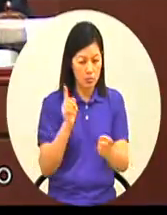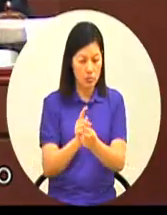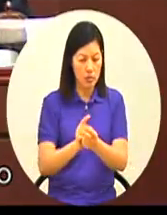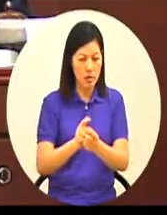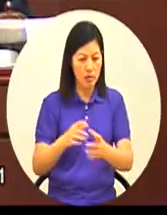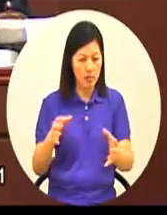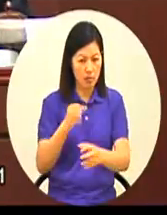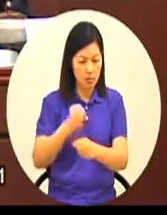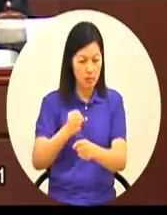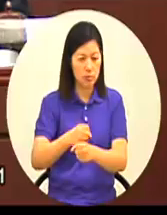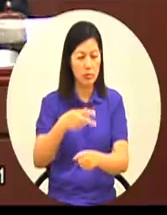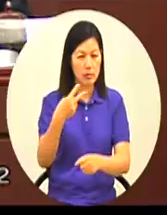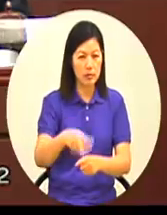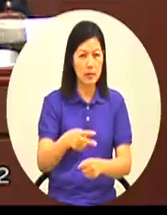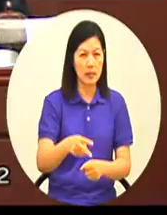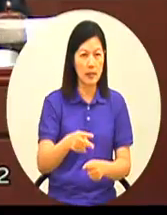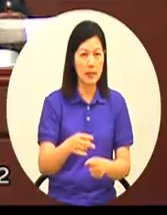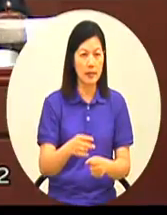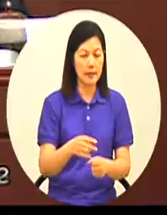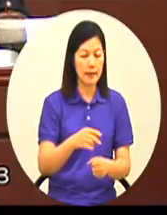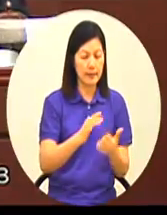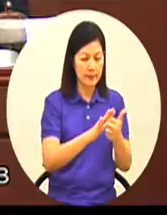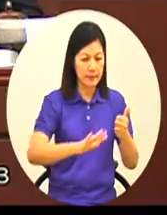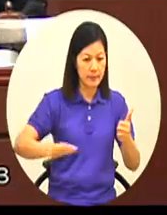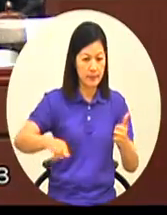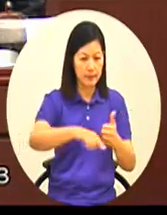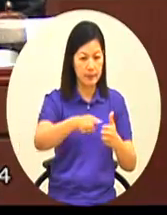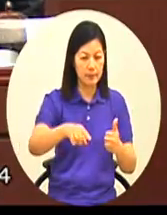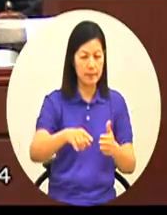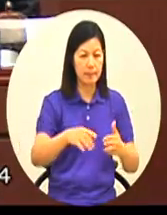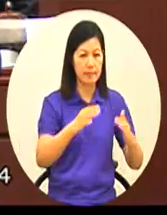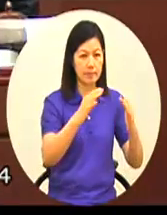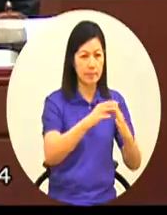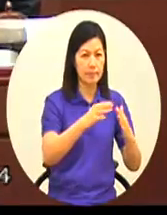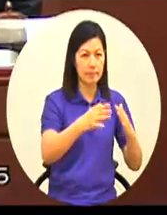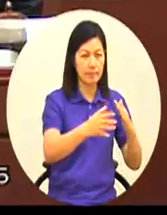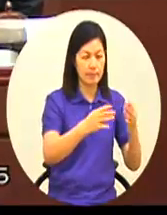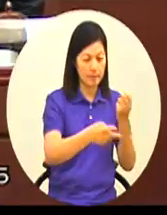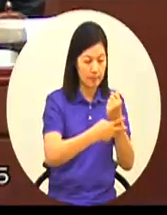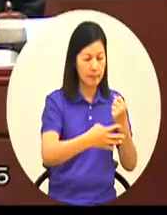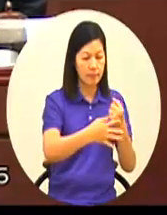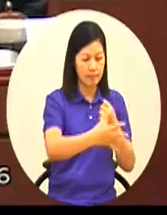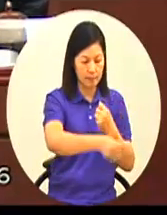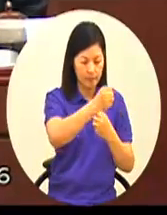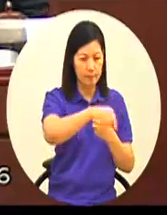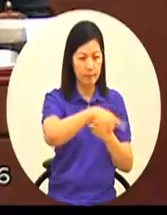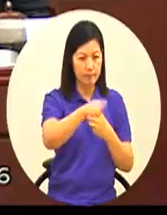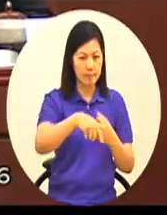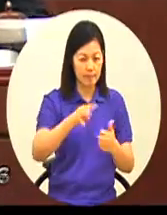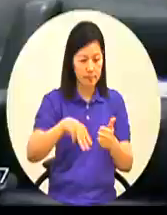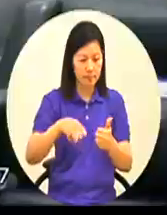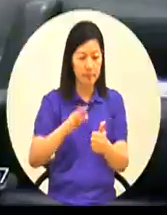所有这些可以影响到这些邻里长来协助他们做一些训练的课程。